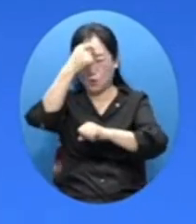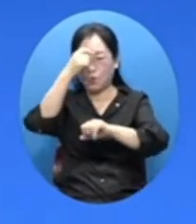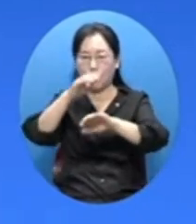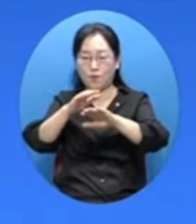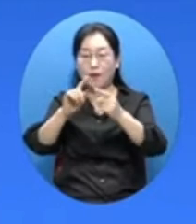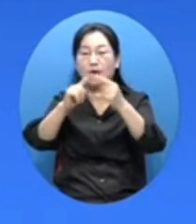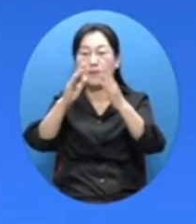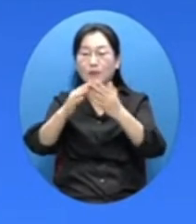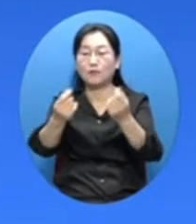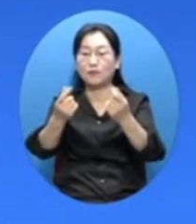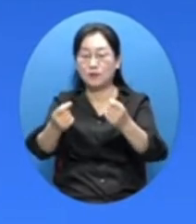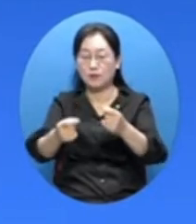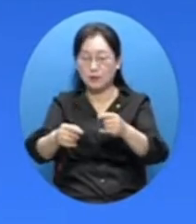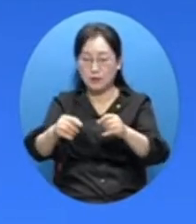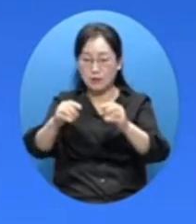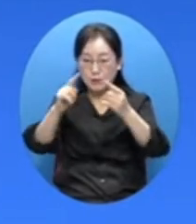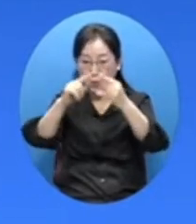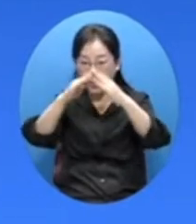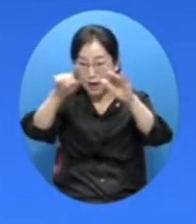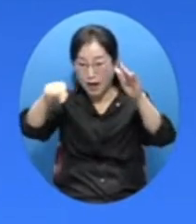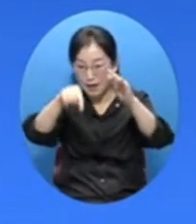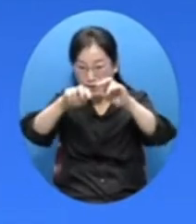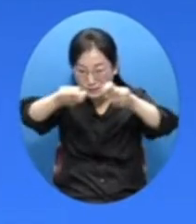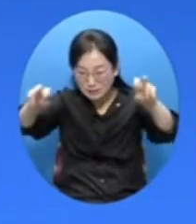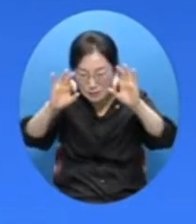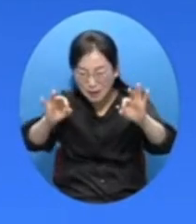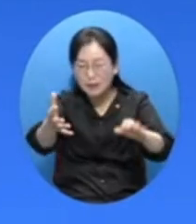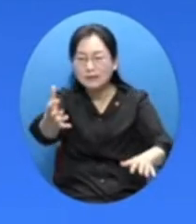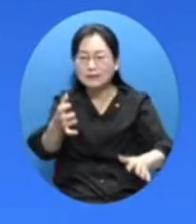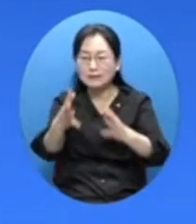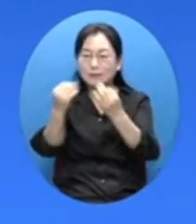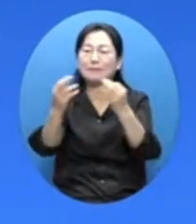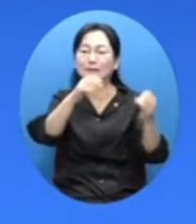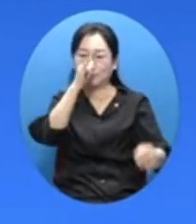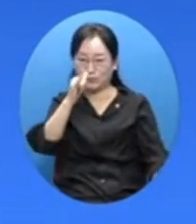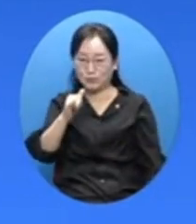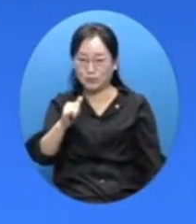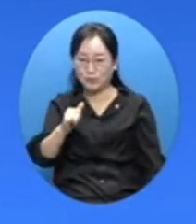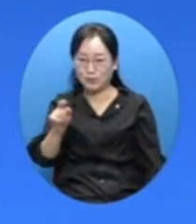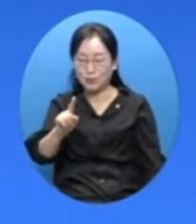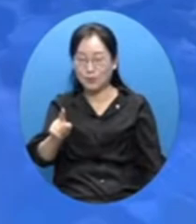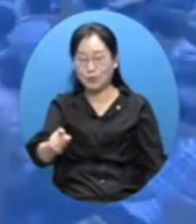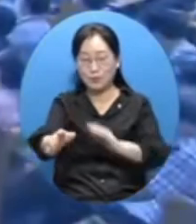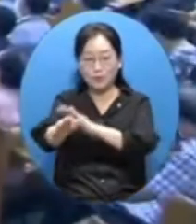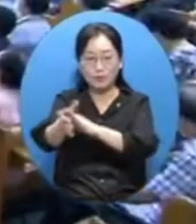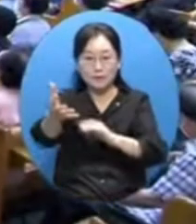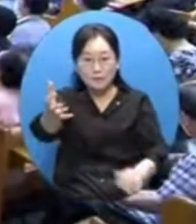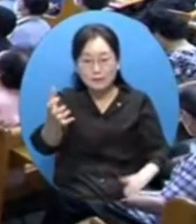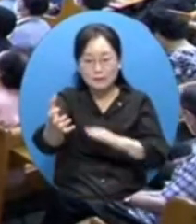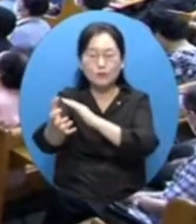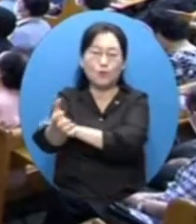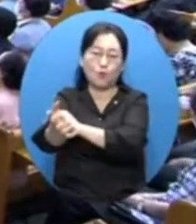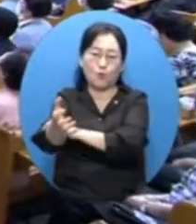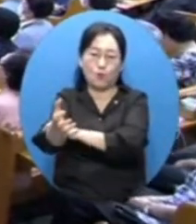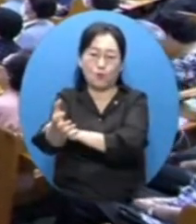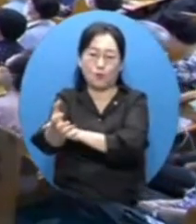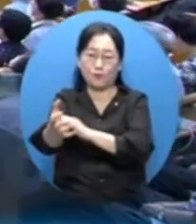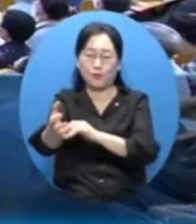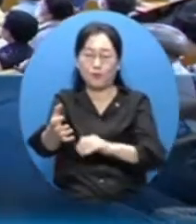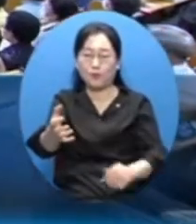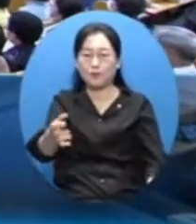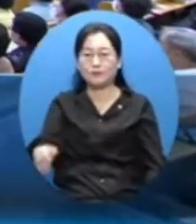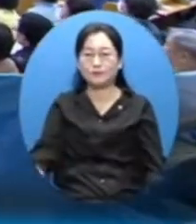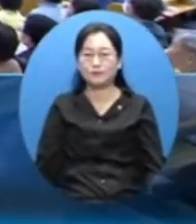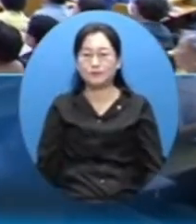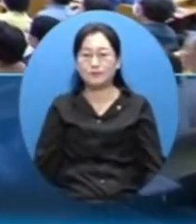이처럼 손 마른 사람들이 있습니다. 누가복음을 보니까 그 마른 한쪽 손이 오른쪽 손이었습니다. 누가복음 6장